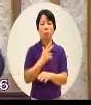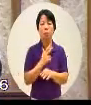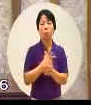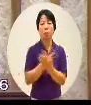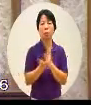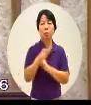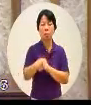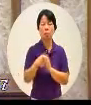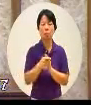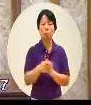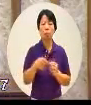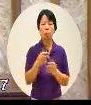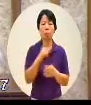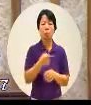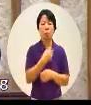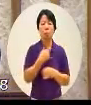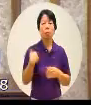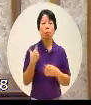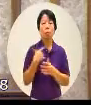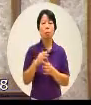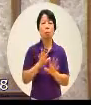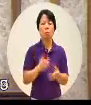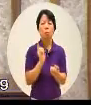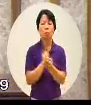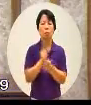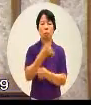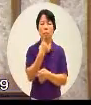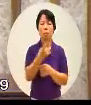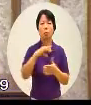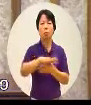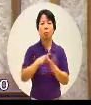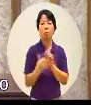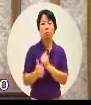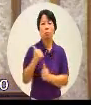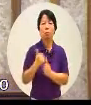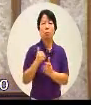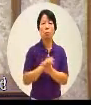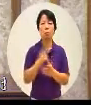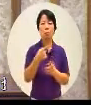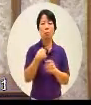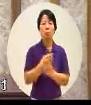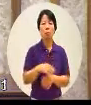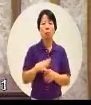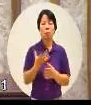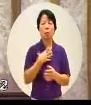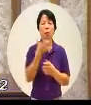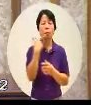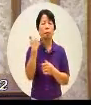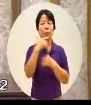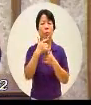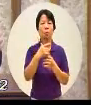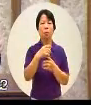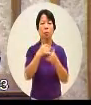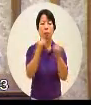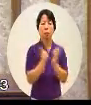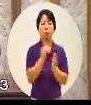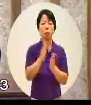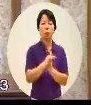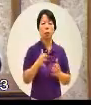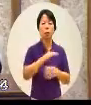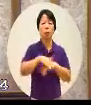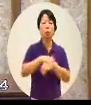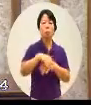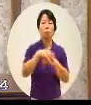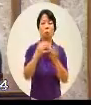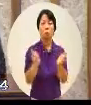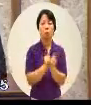们都可以加分。 好， 原住民的语言参加全国语言竞赛，他阿美族语、布隆族语、台湾族语都可以